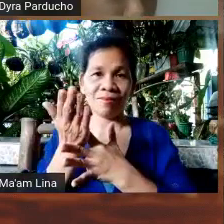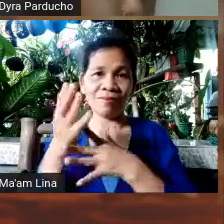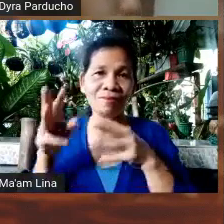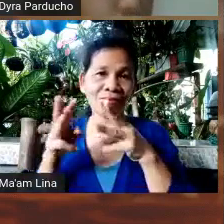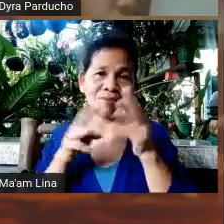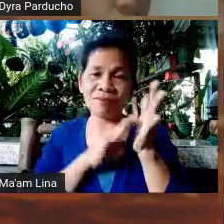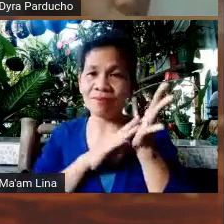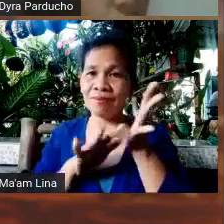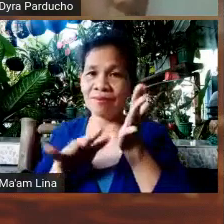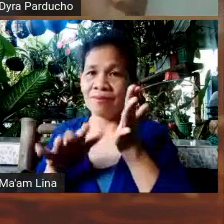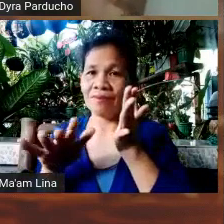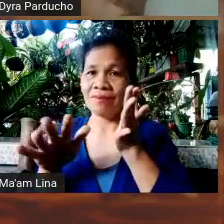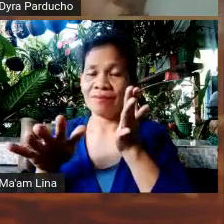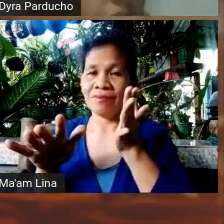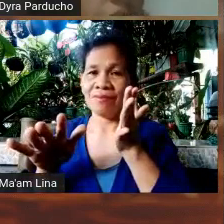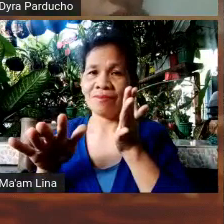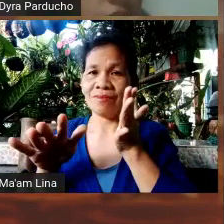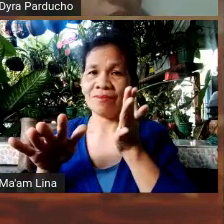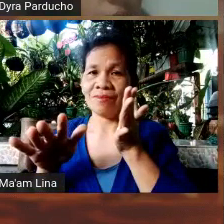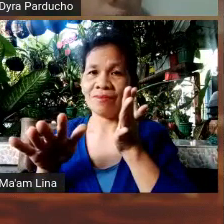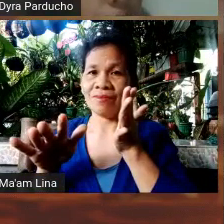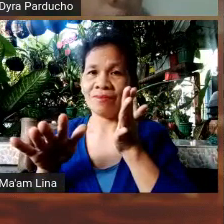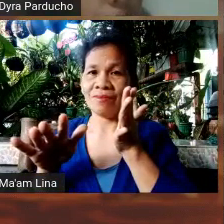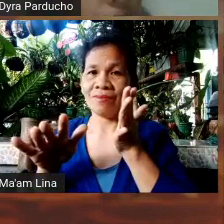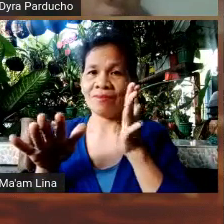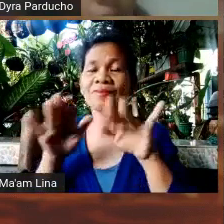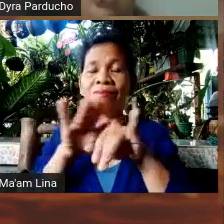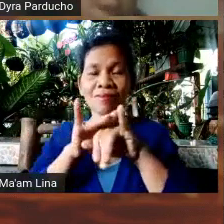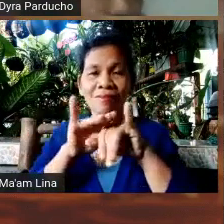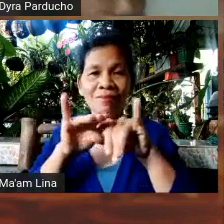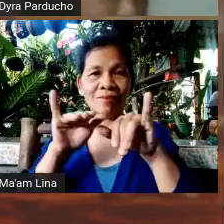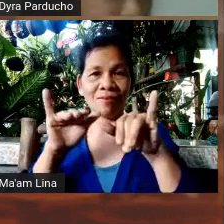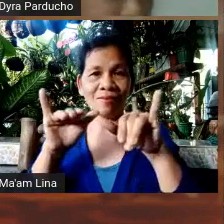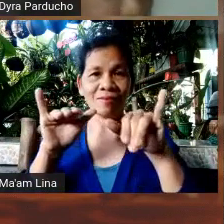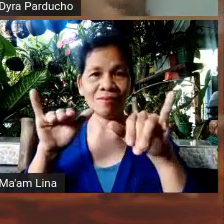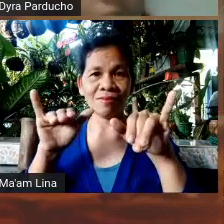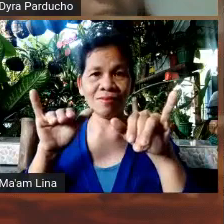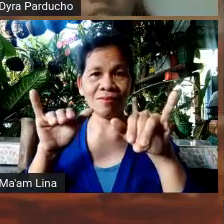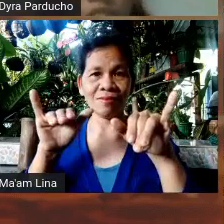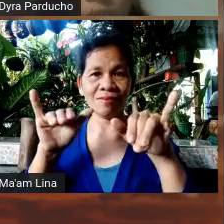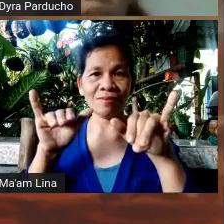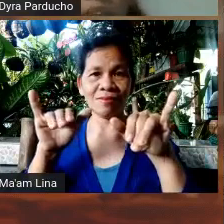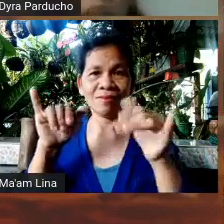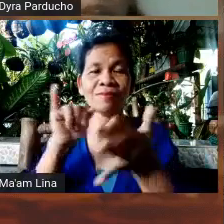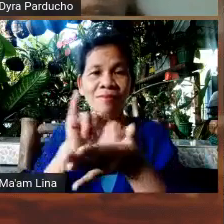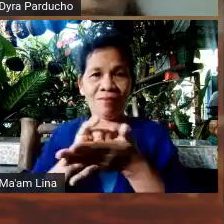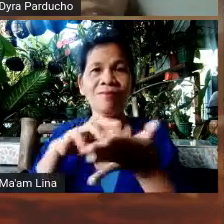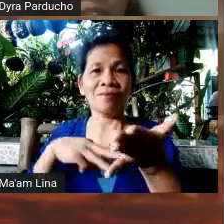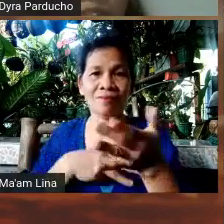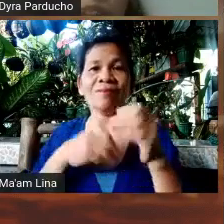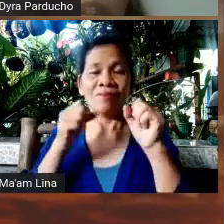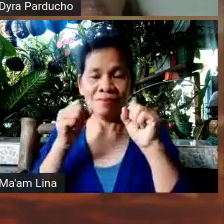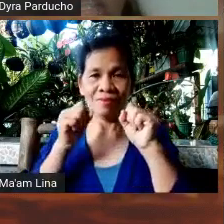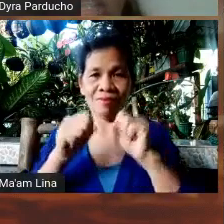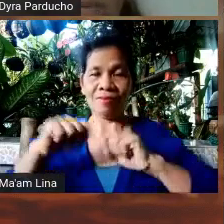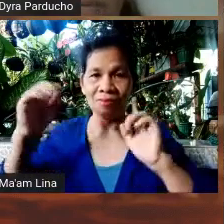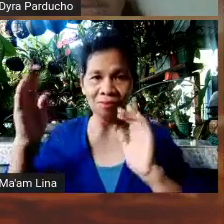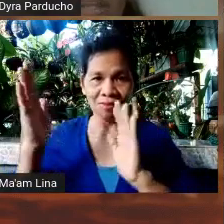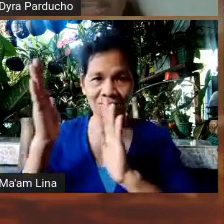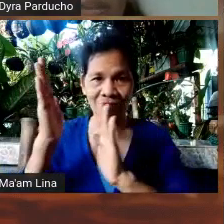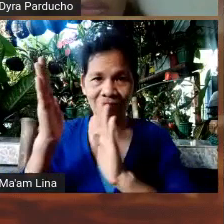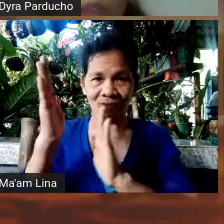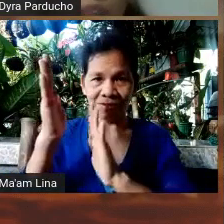dugo, ay gayon din po na tayo ay makakalapit sa Panginoon